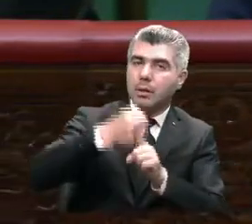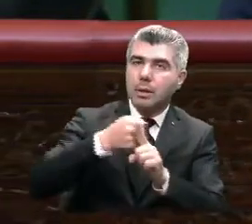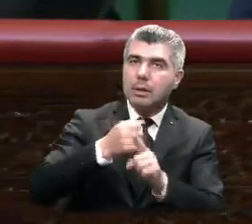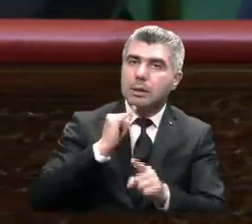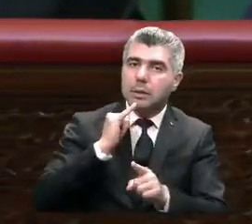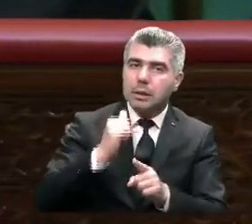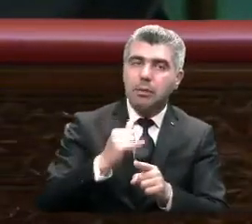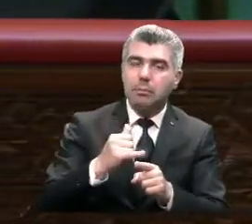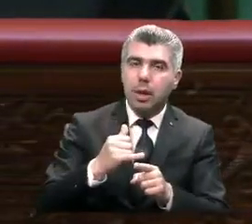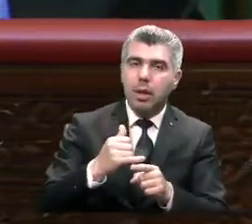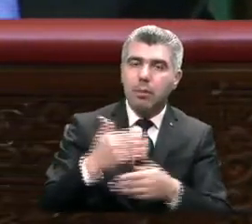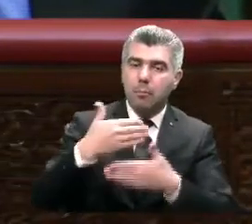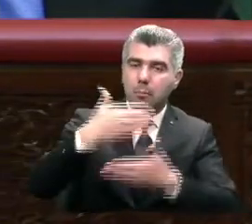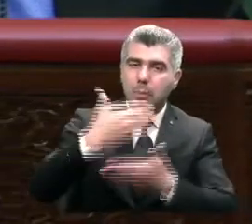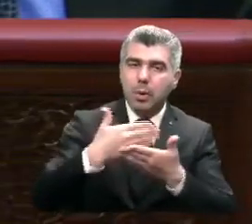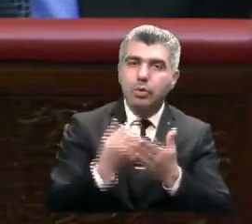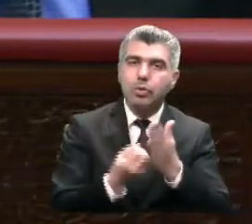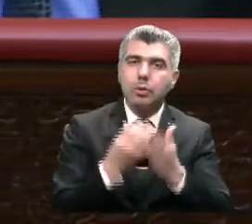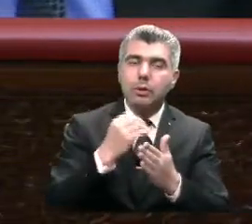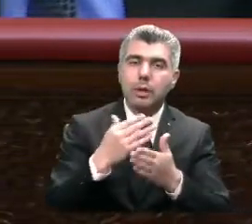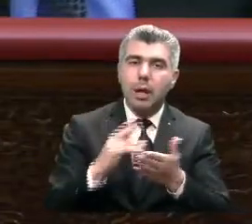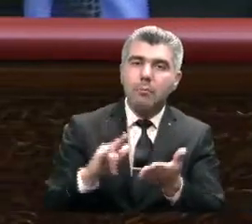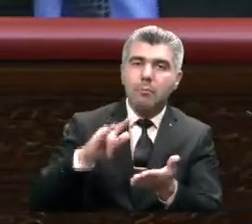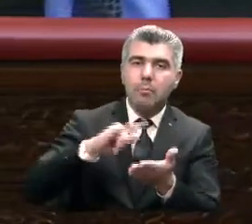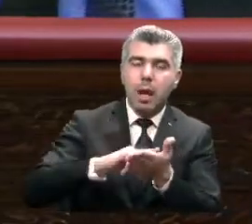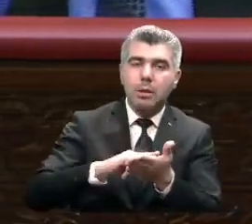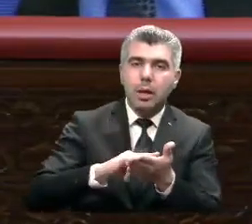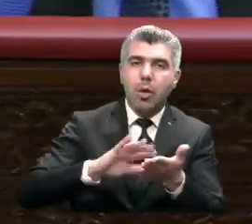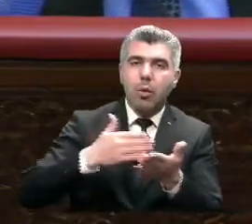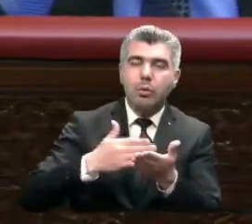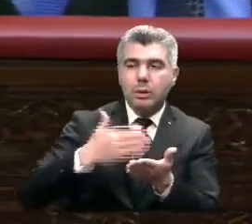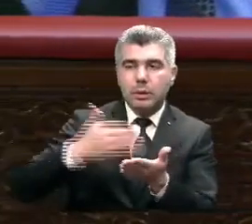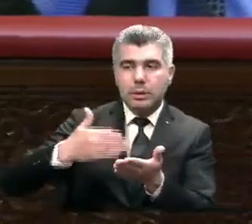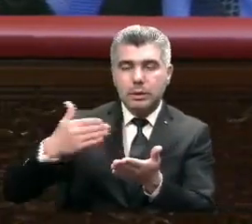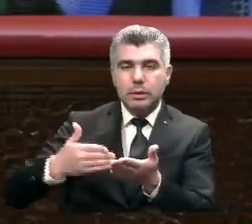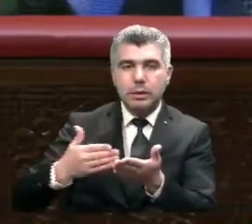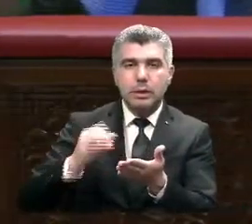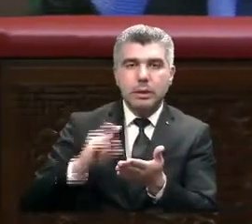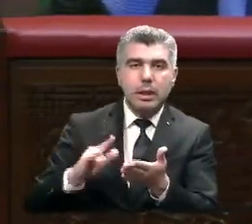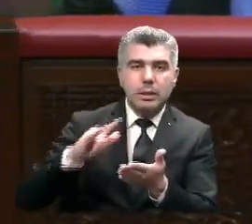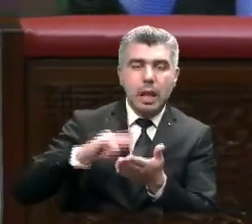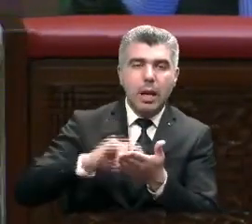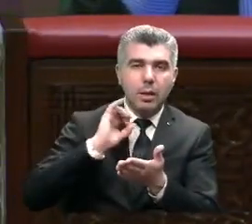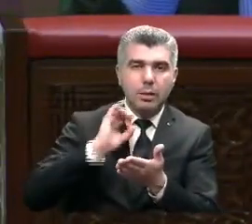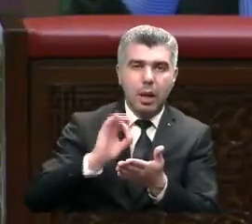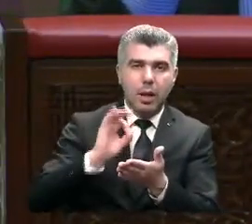تطوير البنيه تحتيه المطارات باش نرفع من الطاقه ديالها الاستيعابيه والعصر ديال المرافق ديالها وشكرا